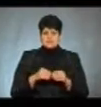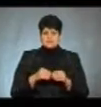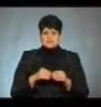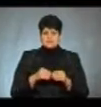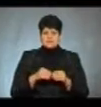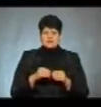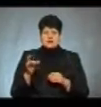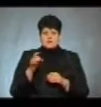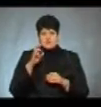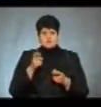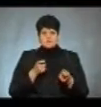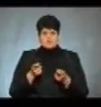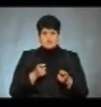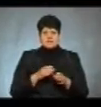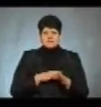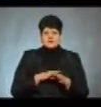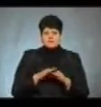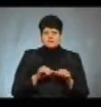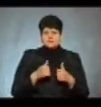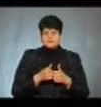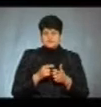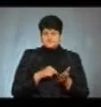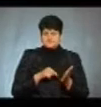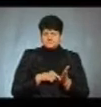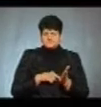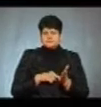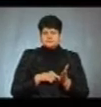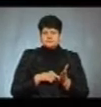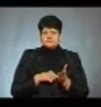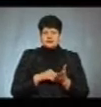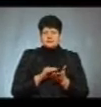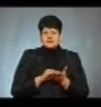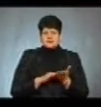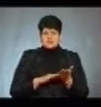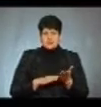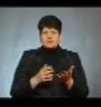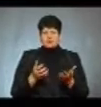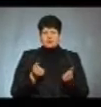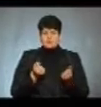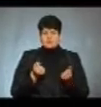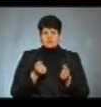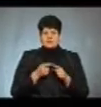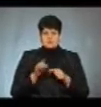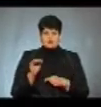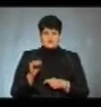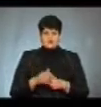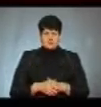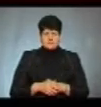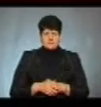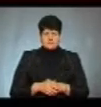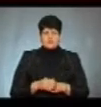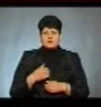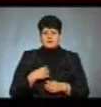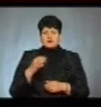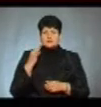при райдержадміністраціях чи виконкомом міст і написати заяву і отримати це посвідчення. А я